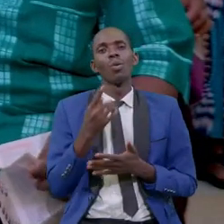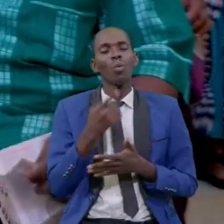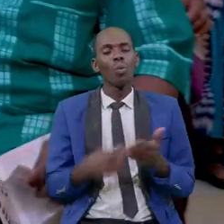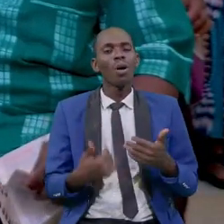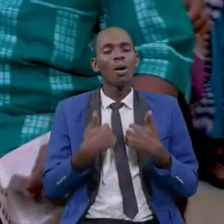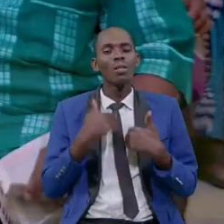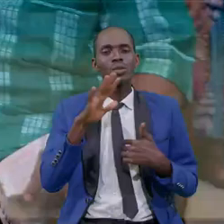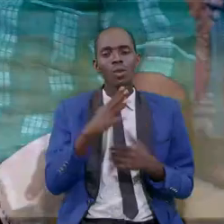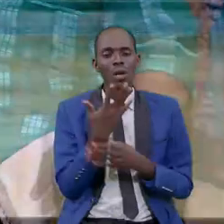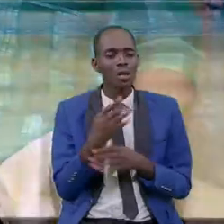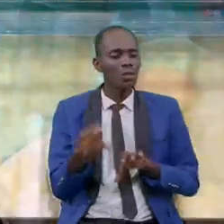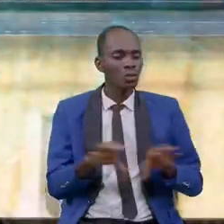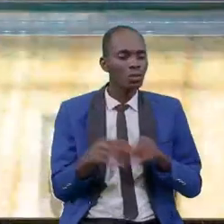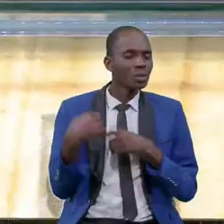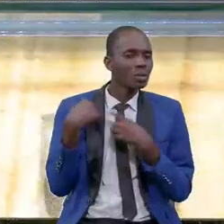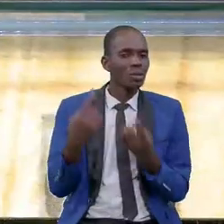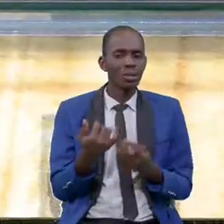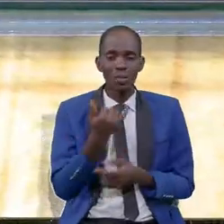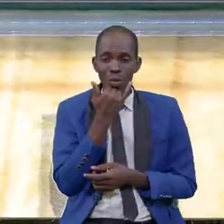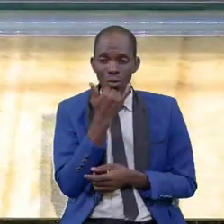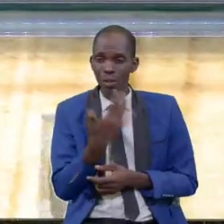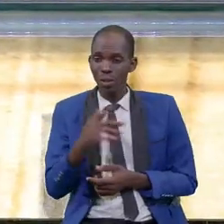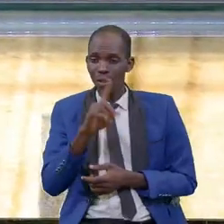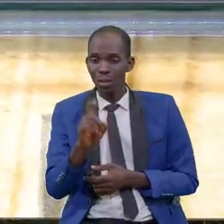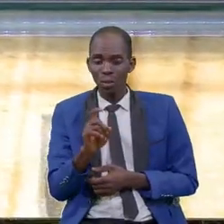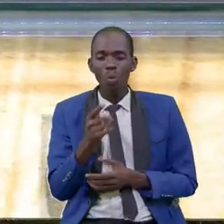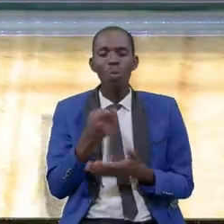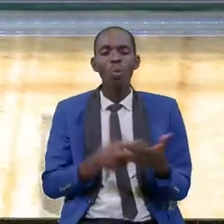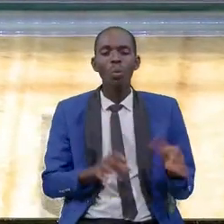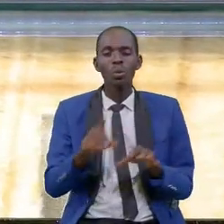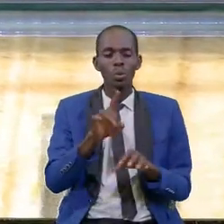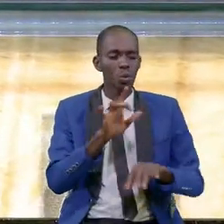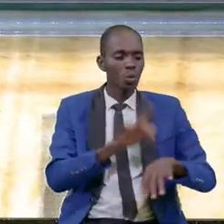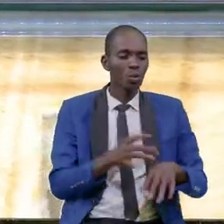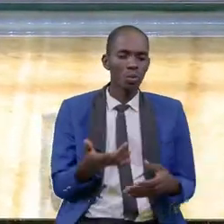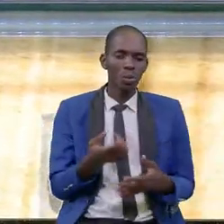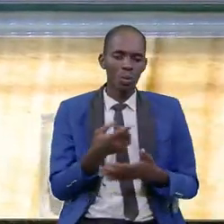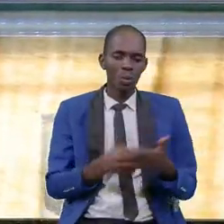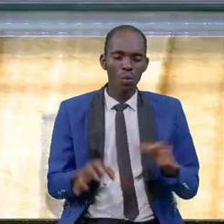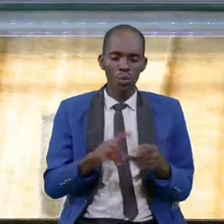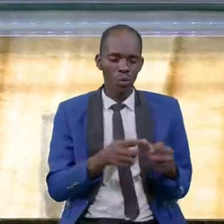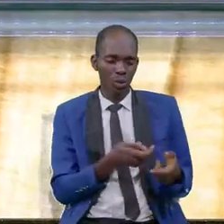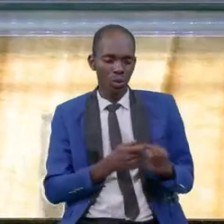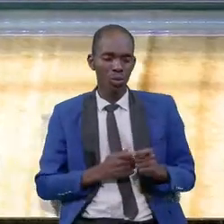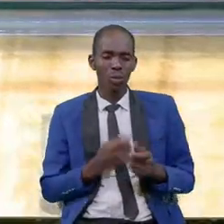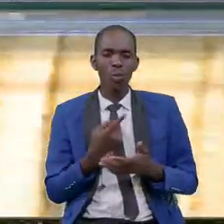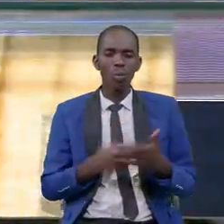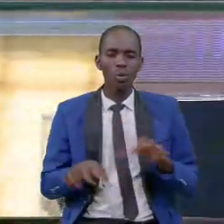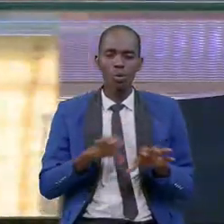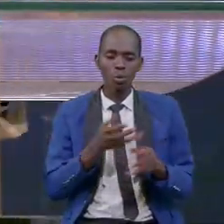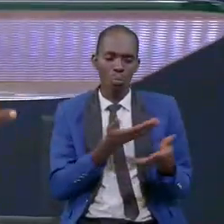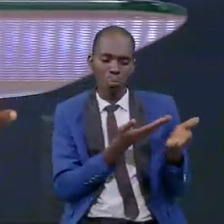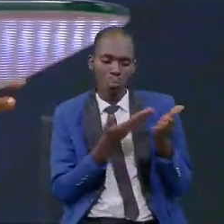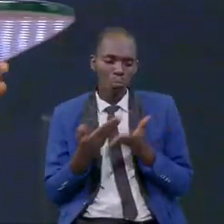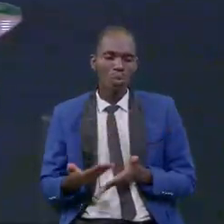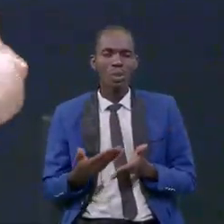qu'est-ce que vos mains font? Qu'est-ce que vos mains pratiquent? Qu'est-ce que vous touchez? Qu'est-ce que vous appuyez? Qu'est-ce que vous attirez? Qu'est-ce